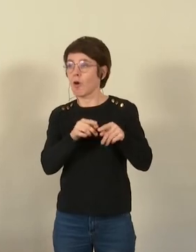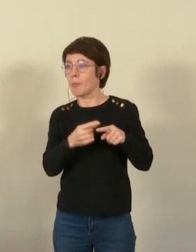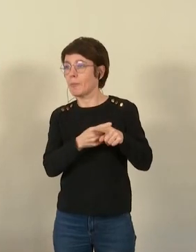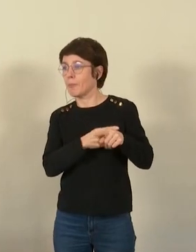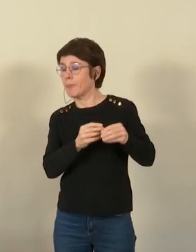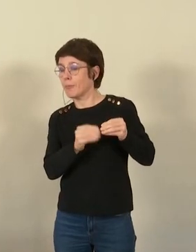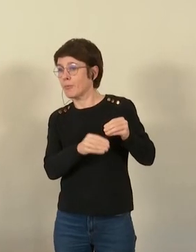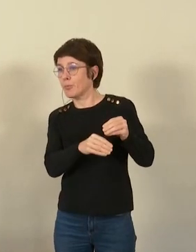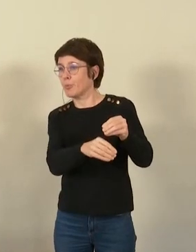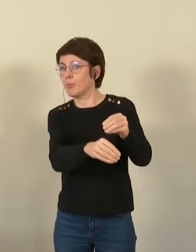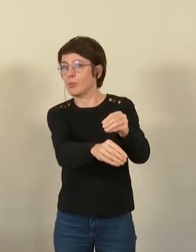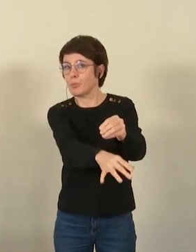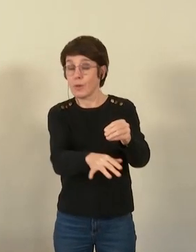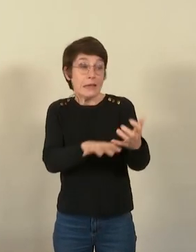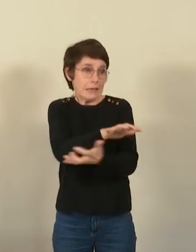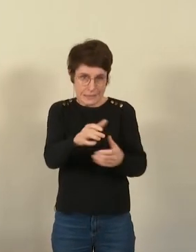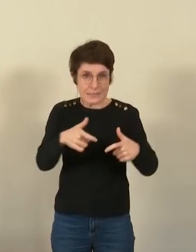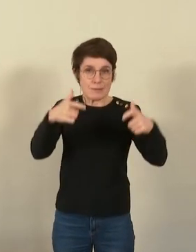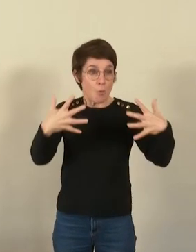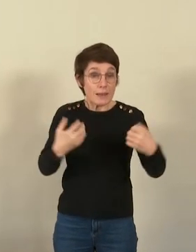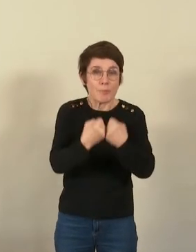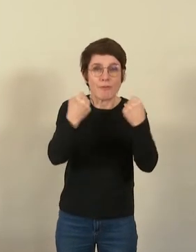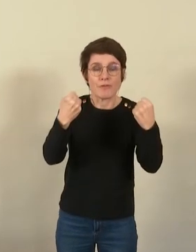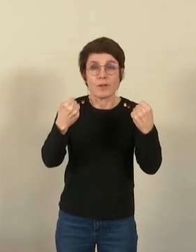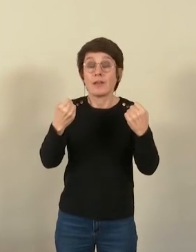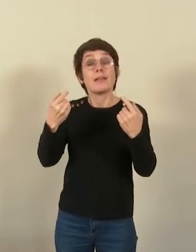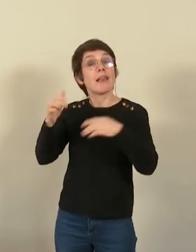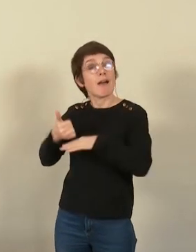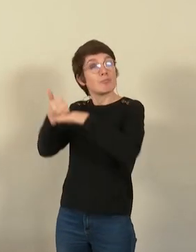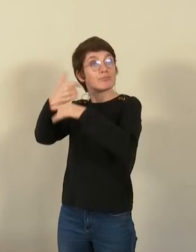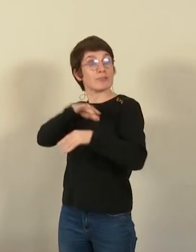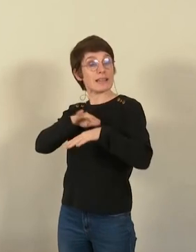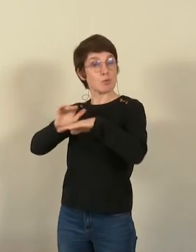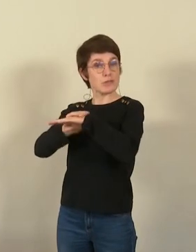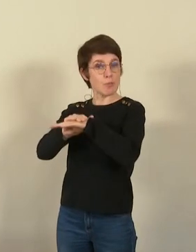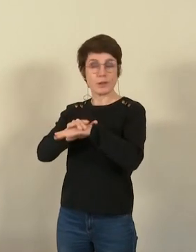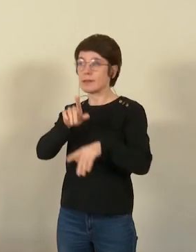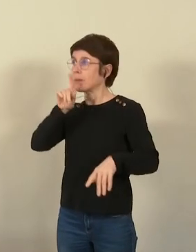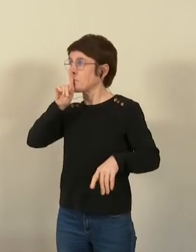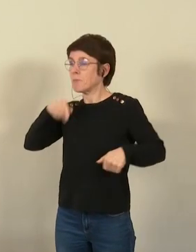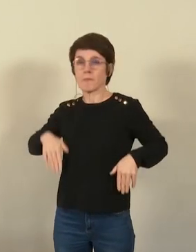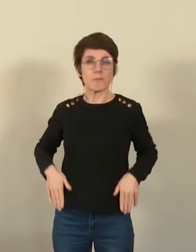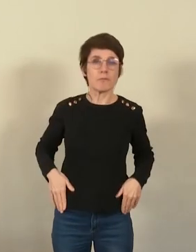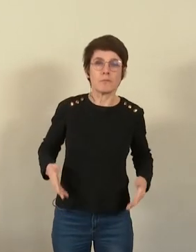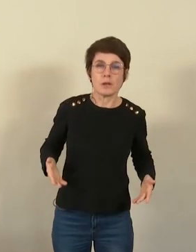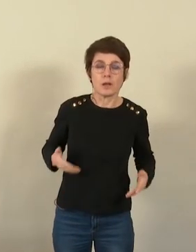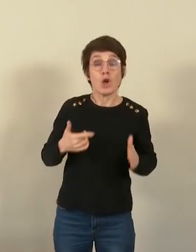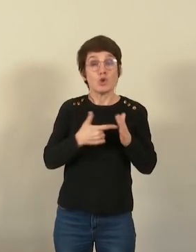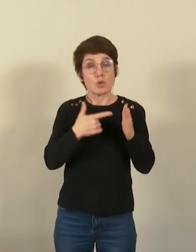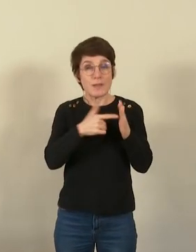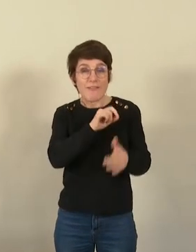de l'immobilier or la réponse publique n'est pas au rendez-vous loin de là ainsi en 2023 seul